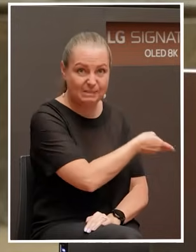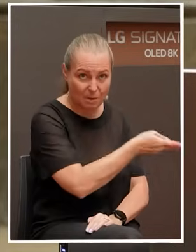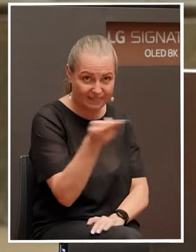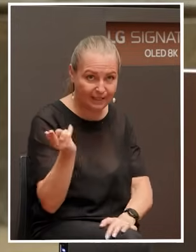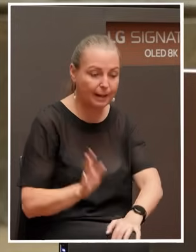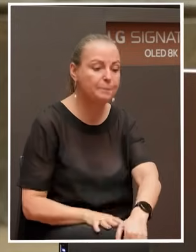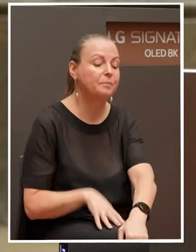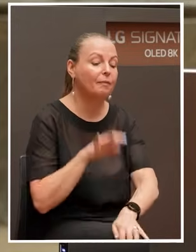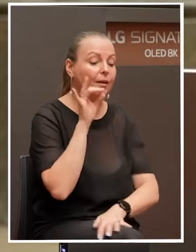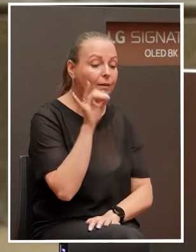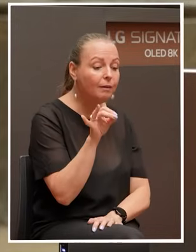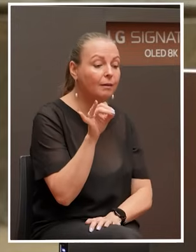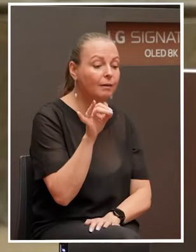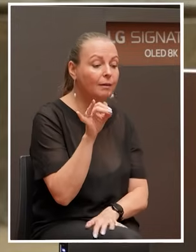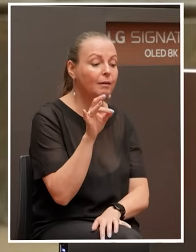И